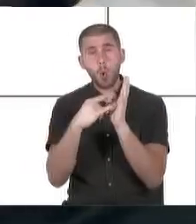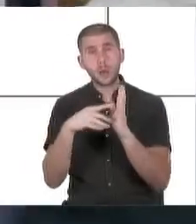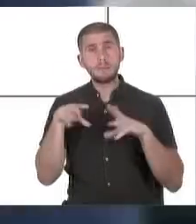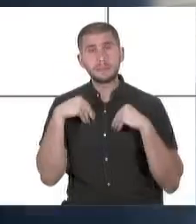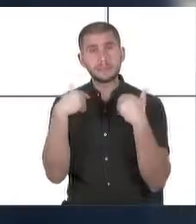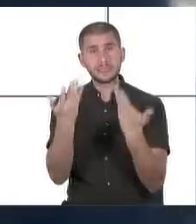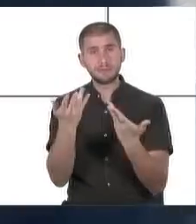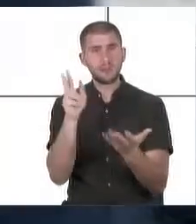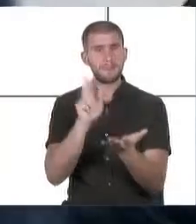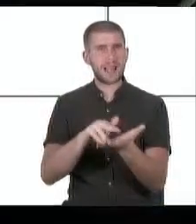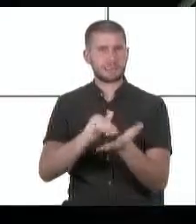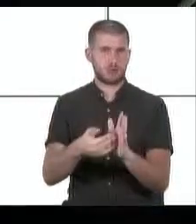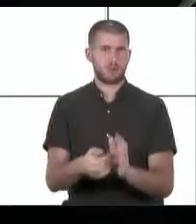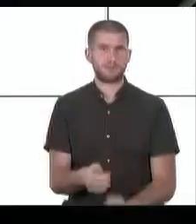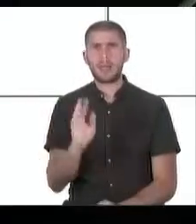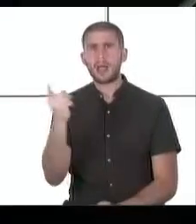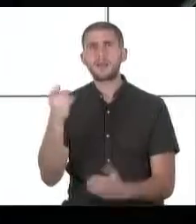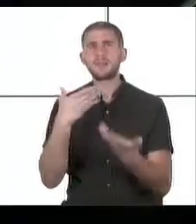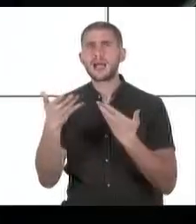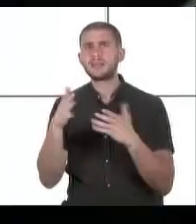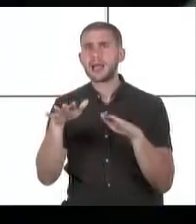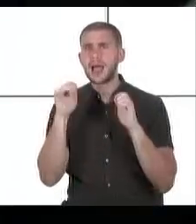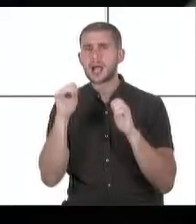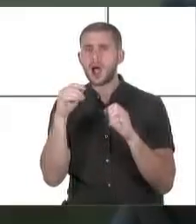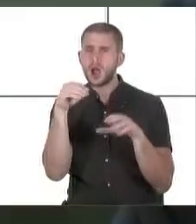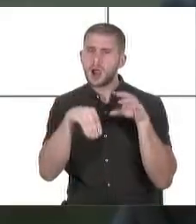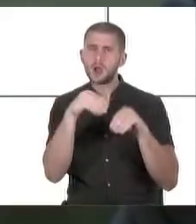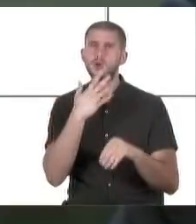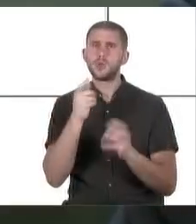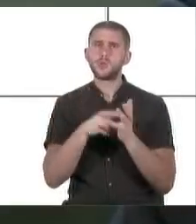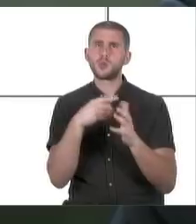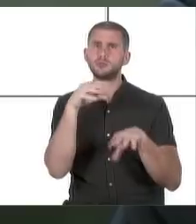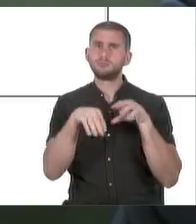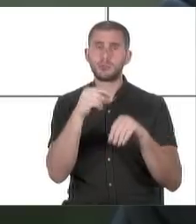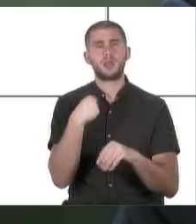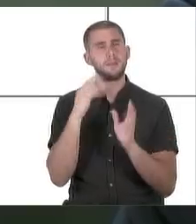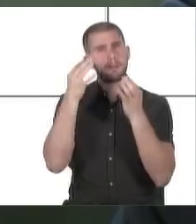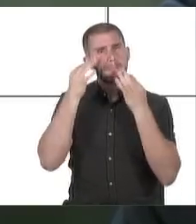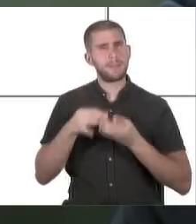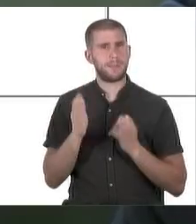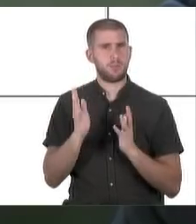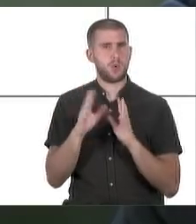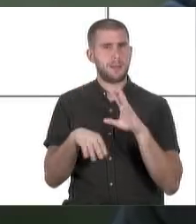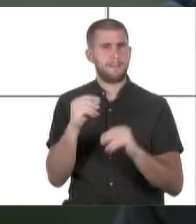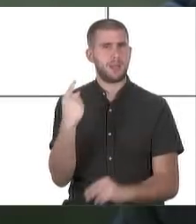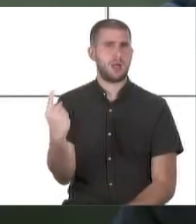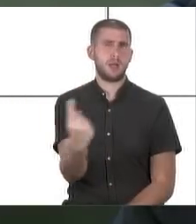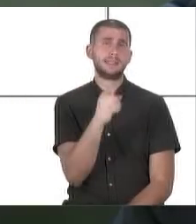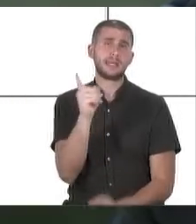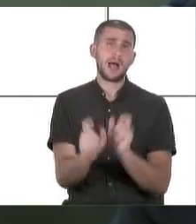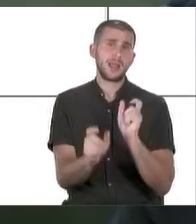מאפשר ובג"ץ אישר את זה. ואיך אתה מתייחס לקהל שכן רוצה בו? אני מאוד מכבד את הבחירה שלהם, זה